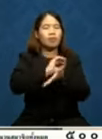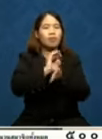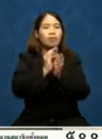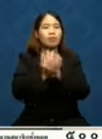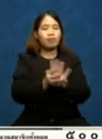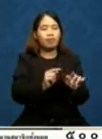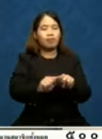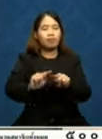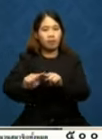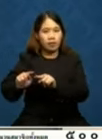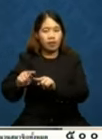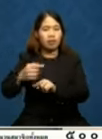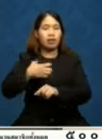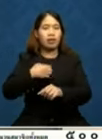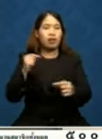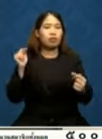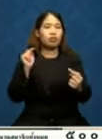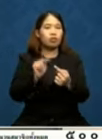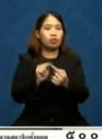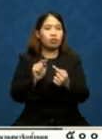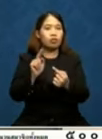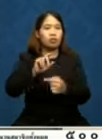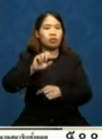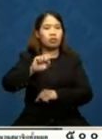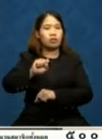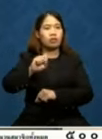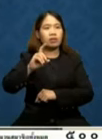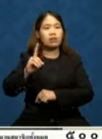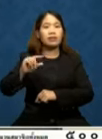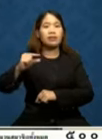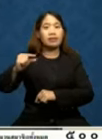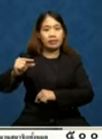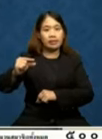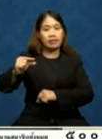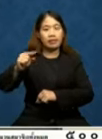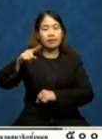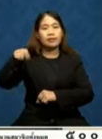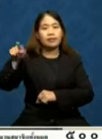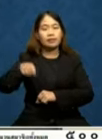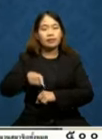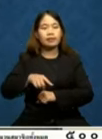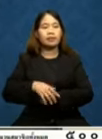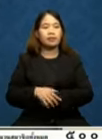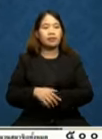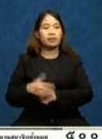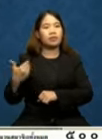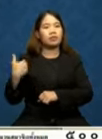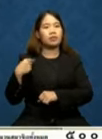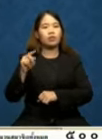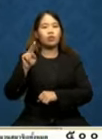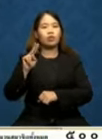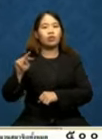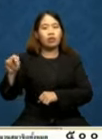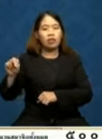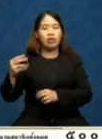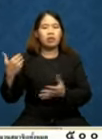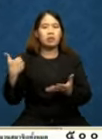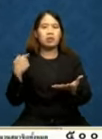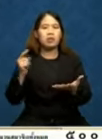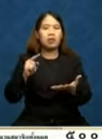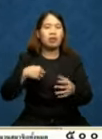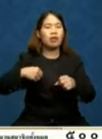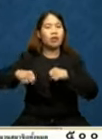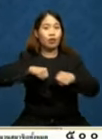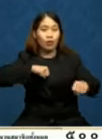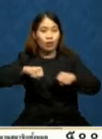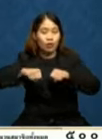ลยุทธ์ให้สอดคล้องกับ SDG หรือ Sustainable Development Goal ที่ออกโดย UN นะครับก็คือภาคเยาวชน